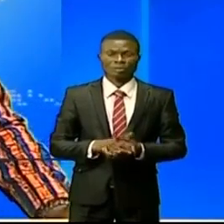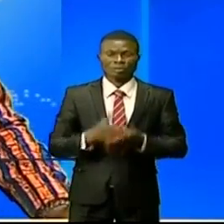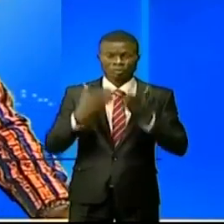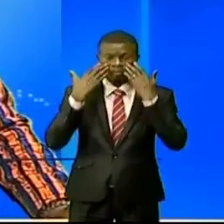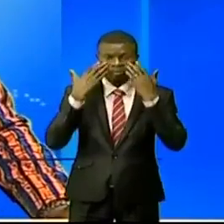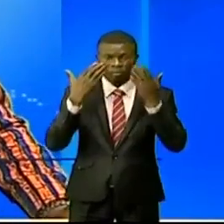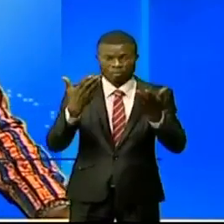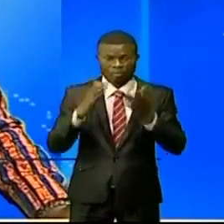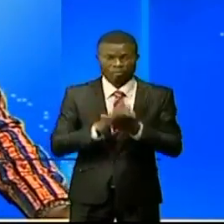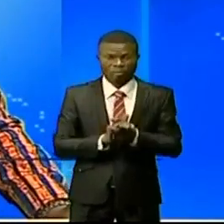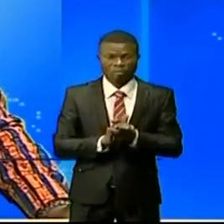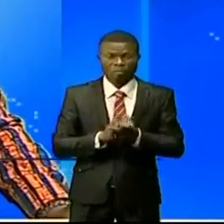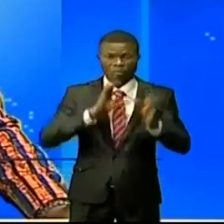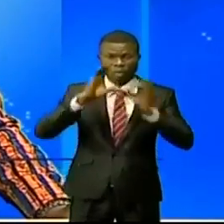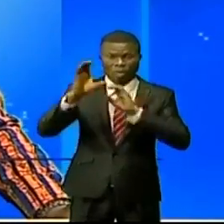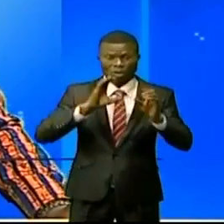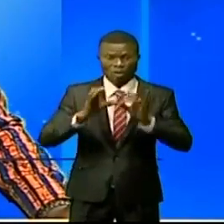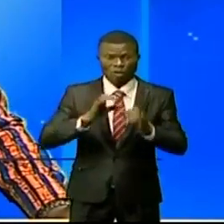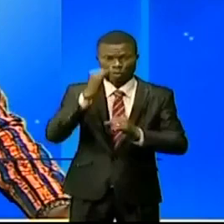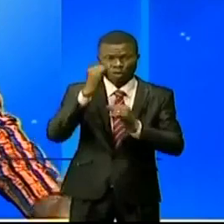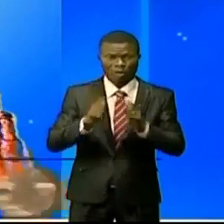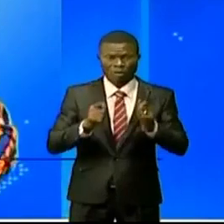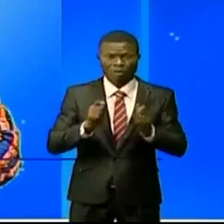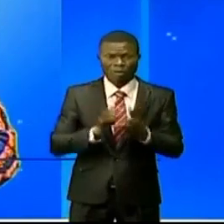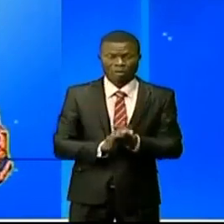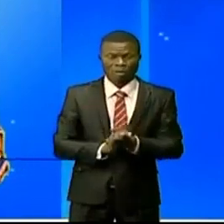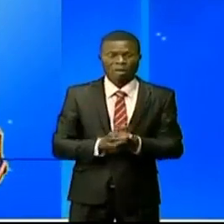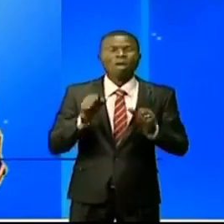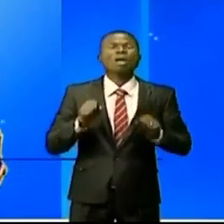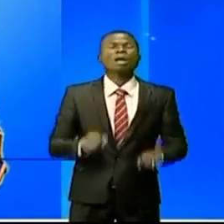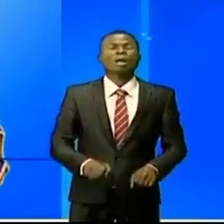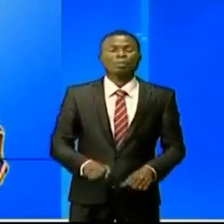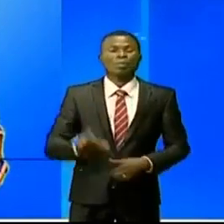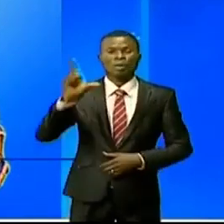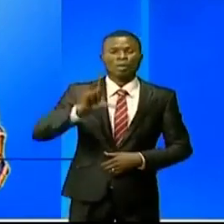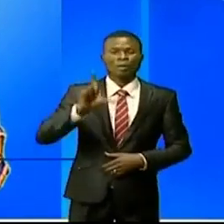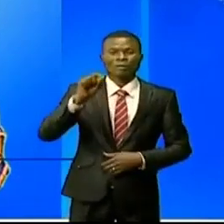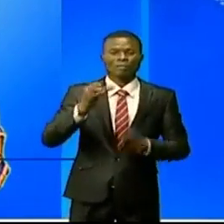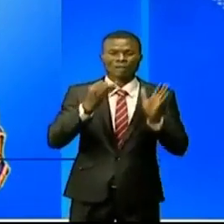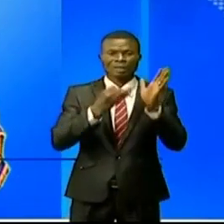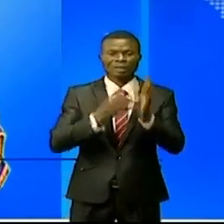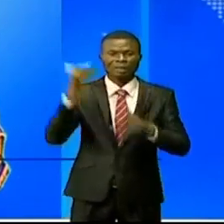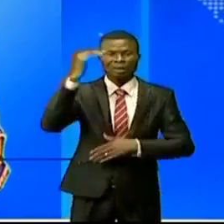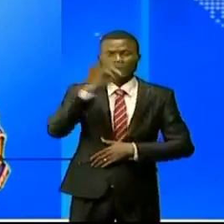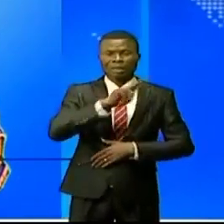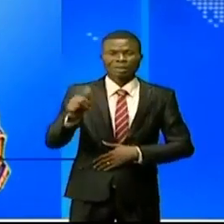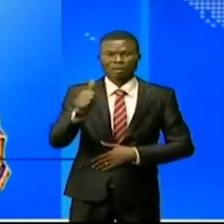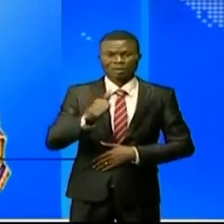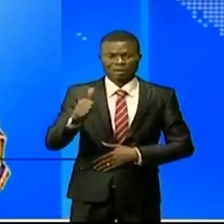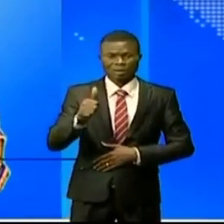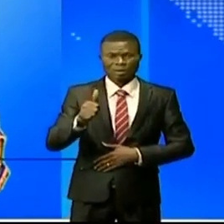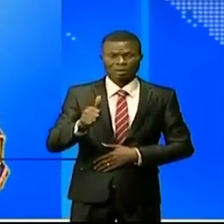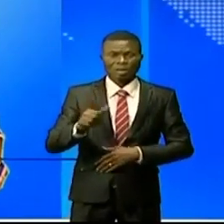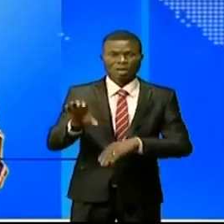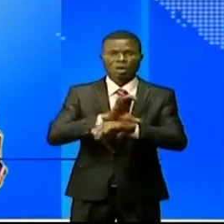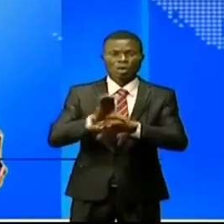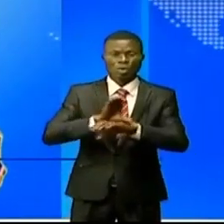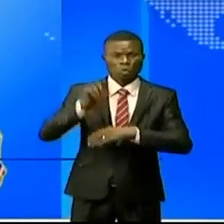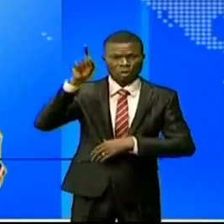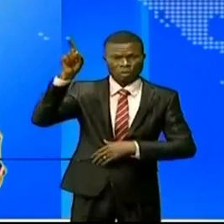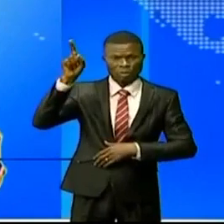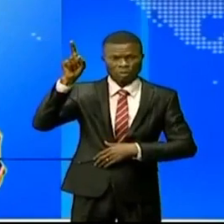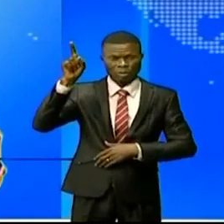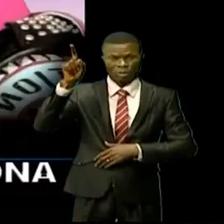Puis ce communiqué pour boucler ce journal suite à la disparition le lundi 27 décembre 2021 à Douala au Cameroun